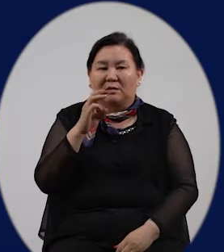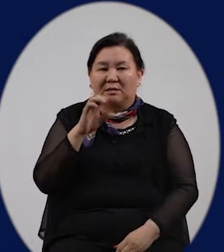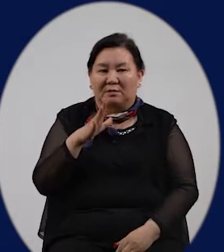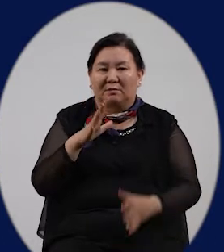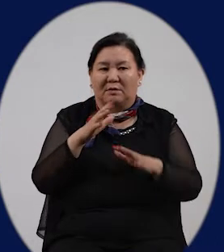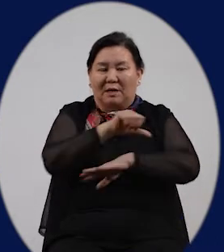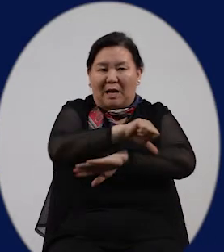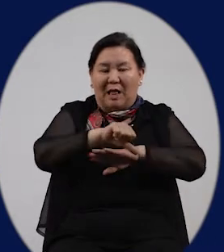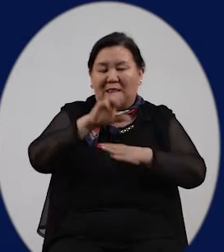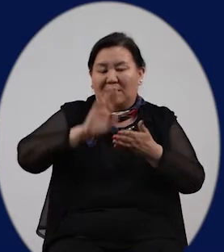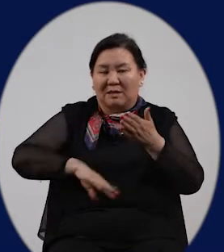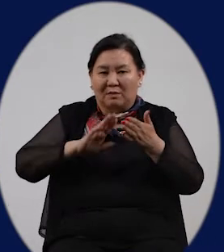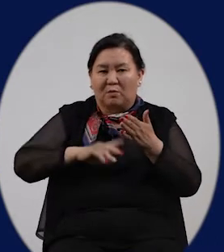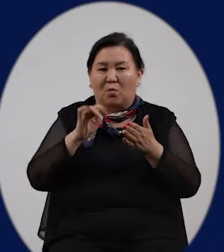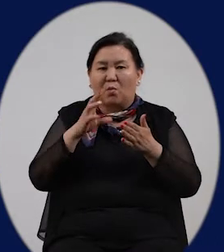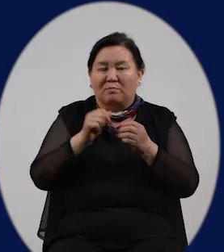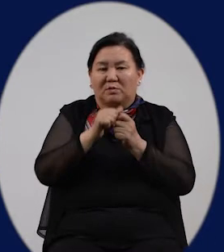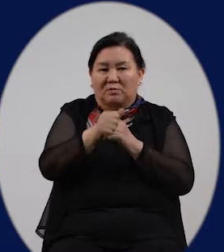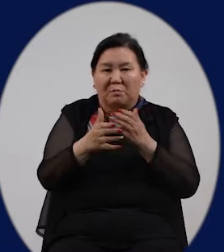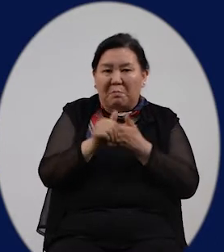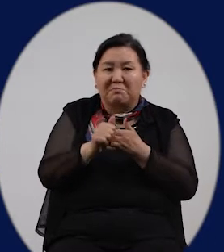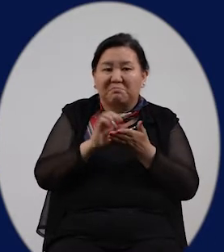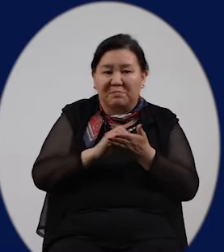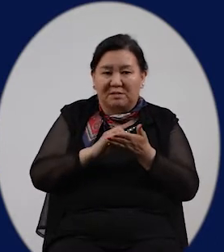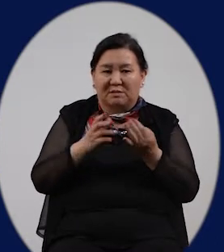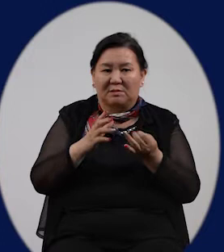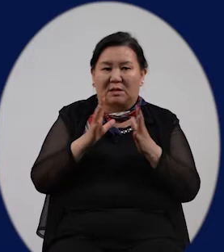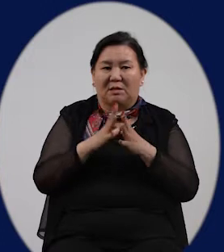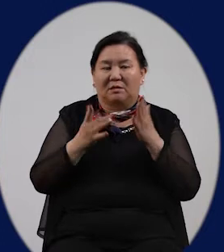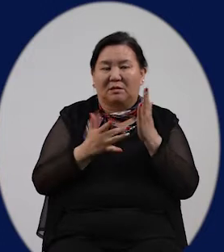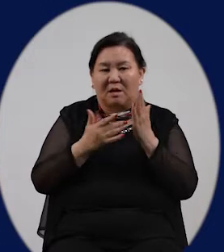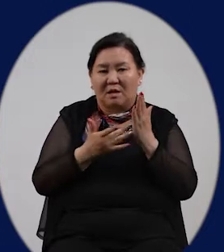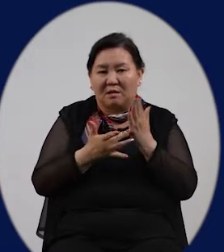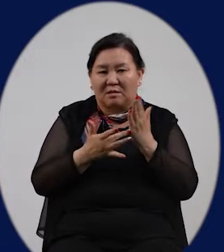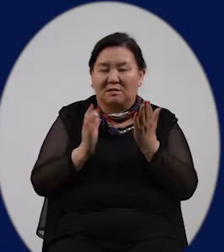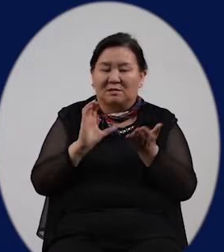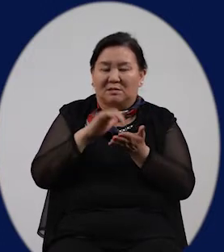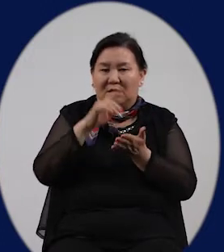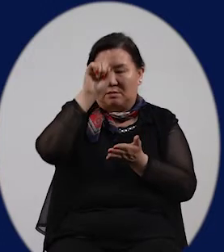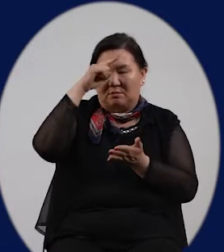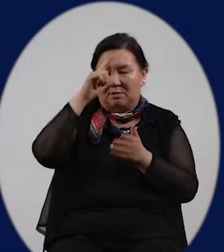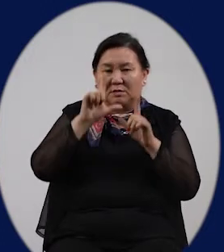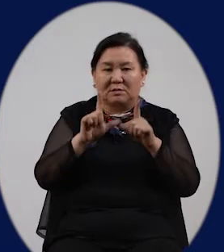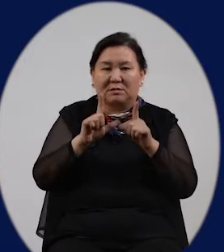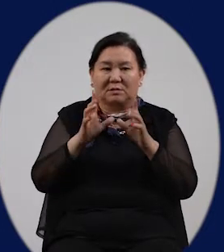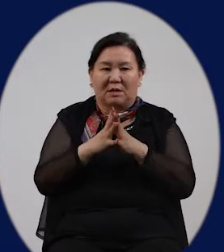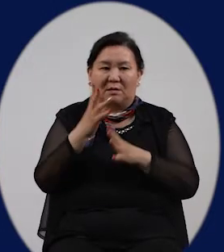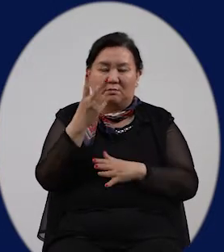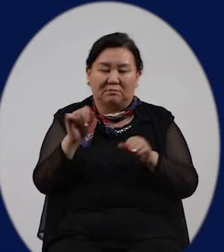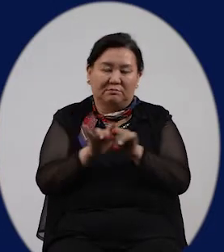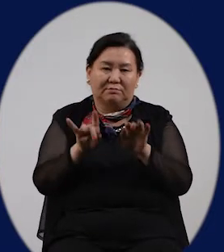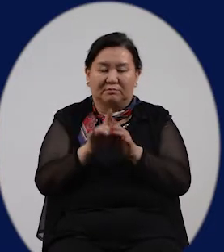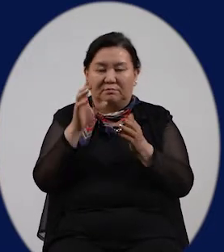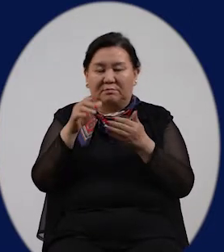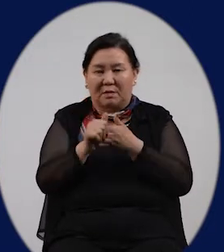гайлын татвар хураамжтулсан баримт 12 техникийн стандарт эрүүл ахуйн гэрчилгээ гэсэн 12 төрлийн